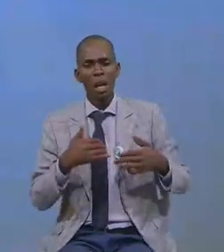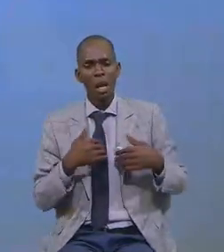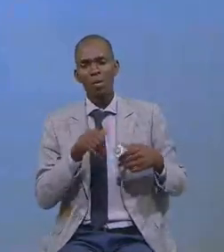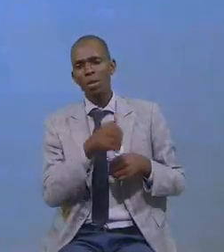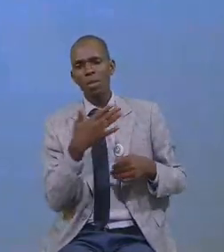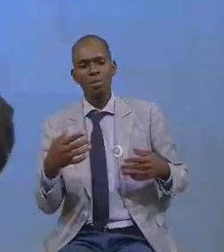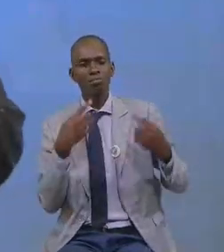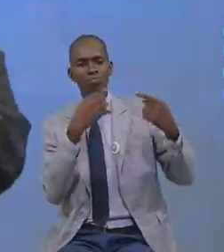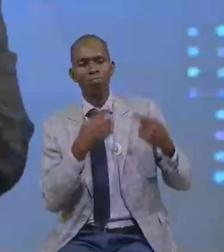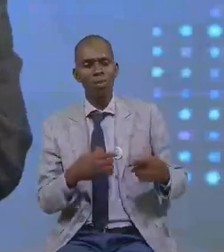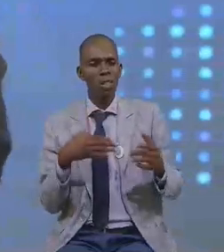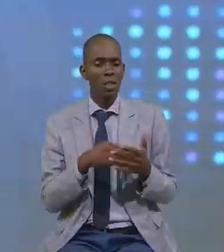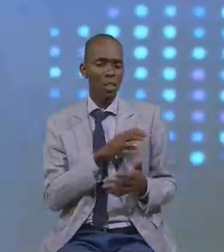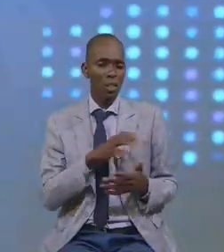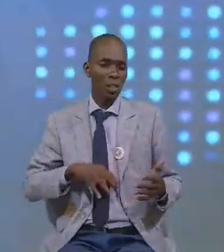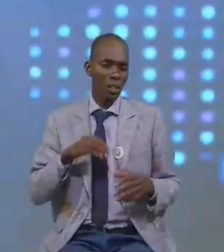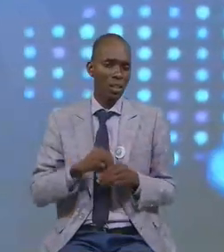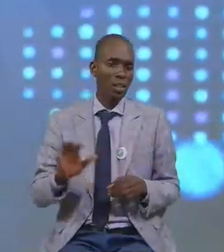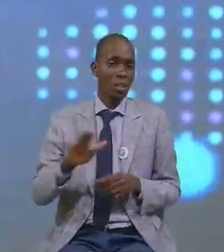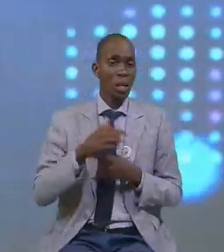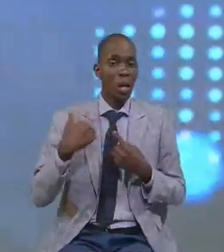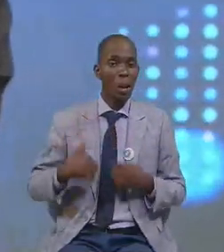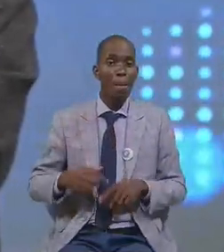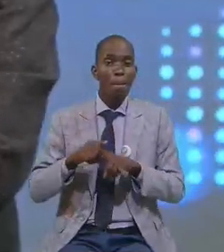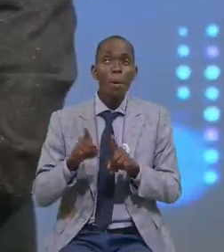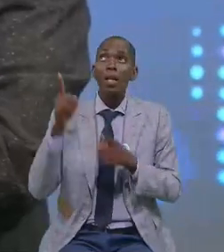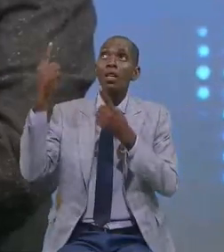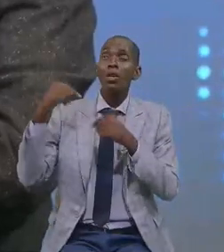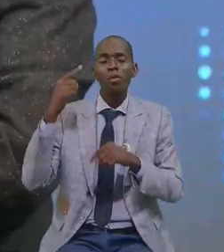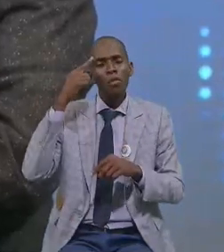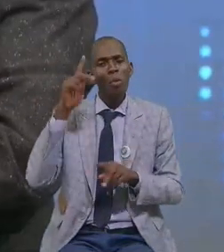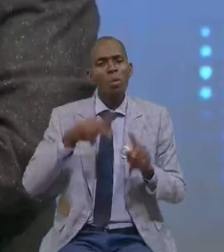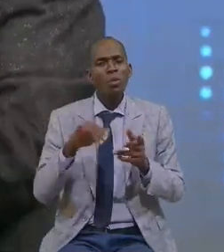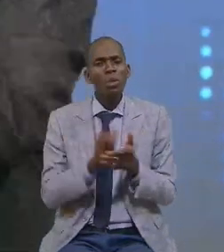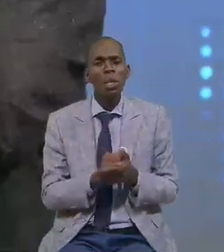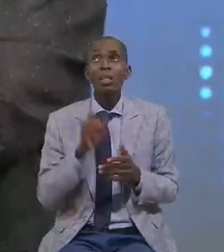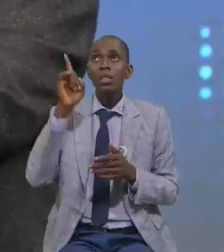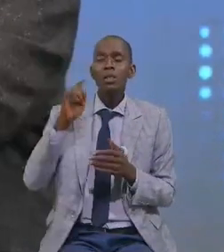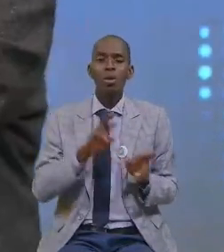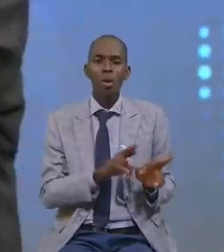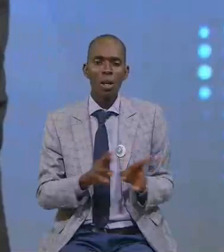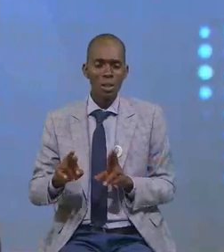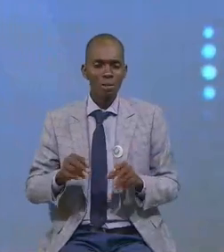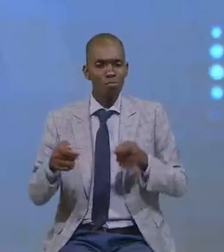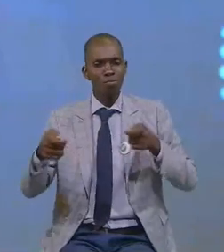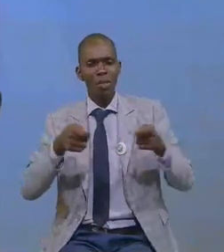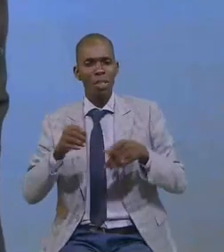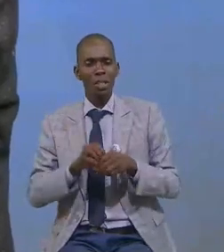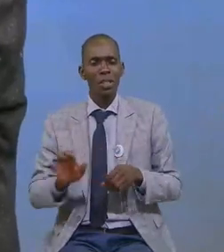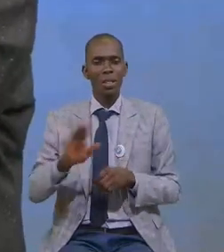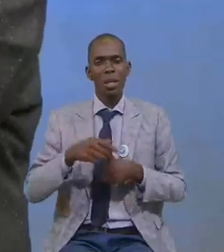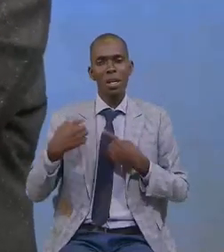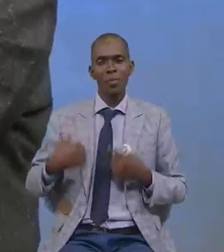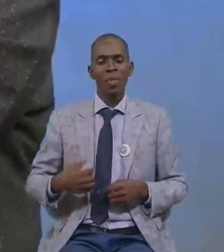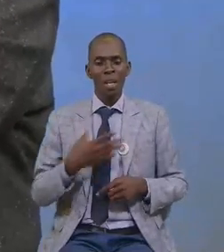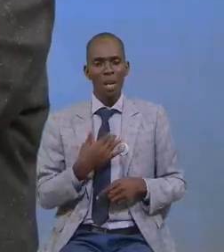cœur. Il viendra pour ceux-là, déjà, qui règnent, ils règnent dans leur cœur et ils se sont soumis.